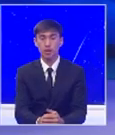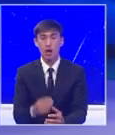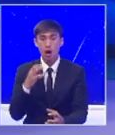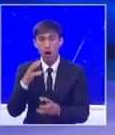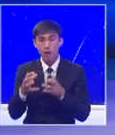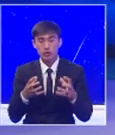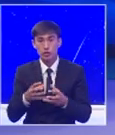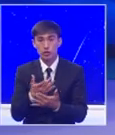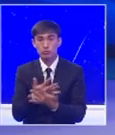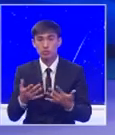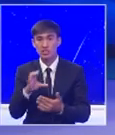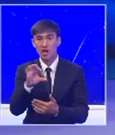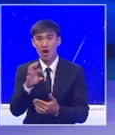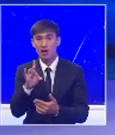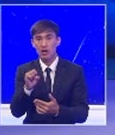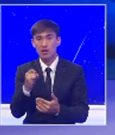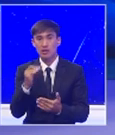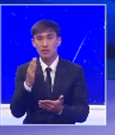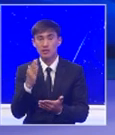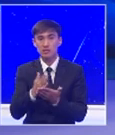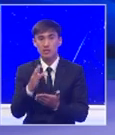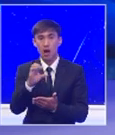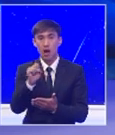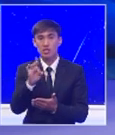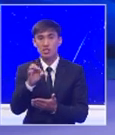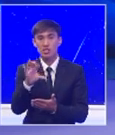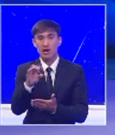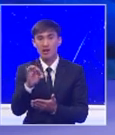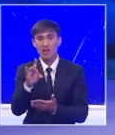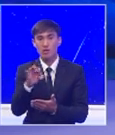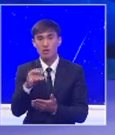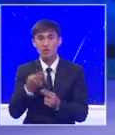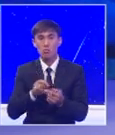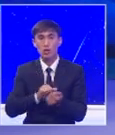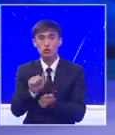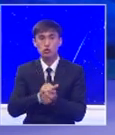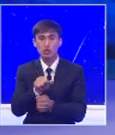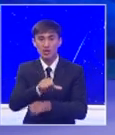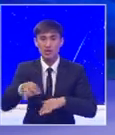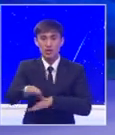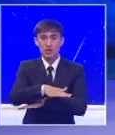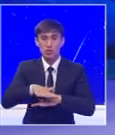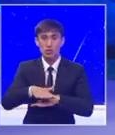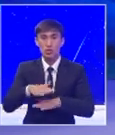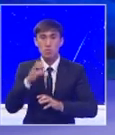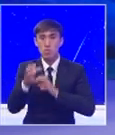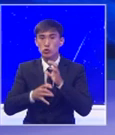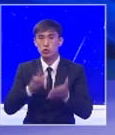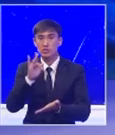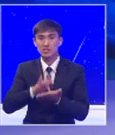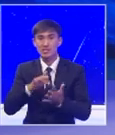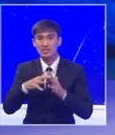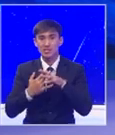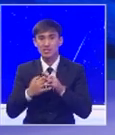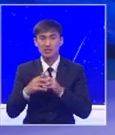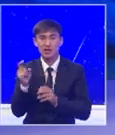Овощные оазисы в Сахаре, находящиеся в Алжирской Сахаре, Эль-Уэд, самый засушливый регион, стал настоящим международным центром сельского